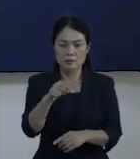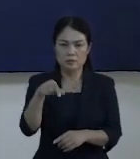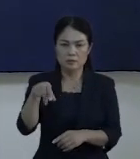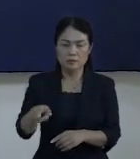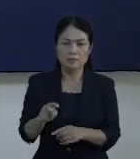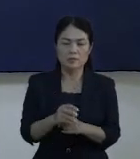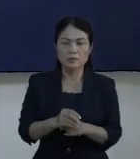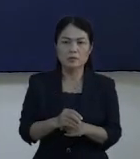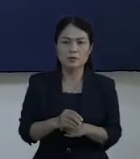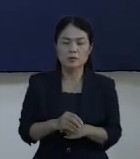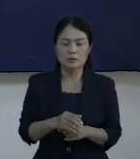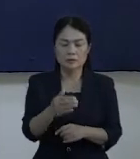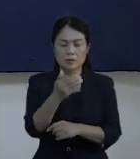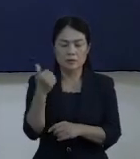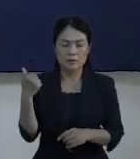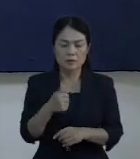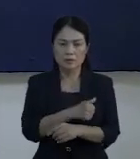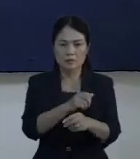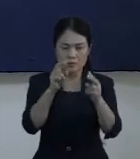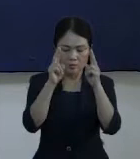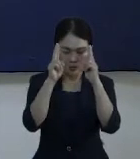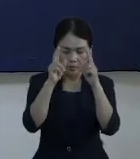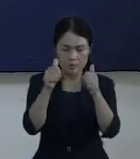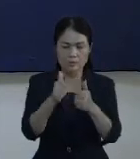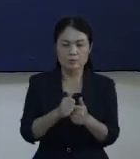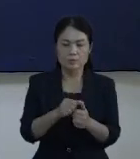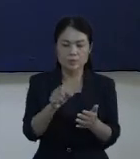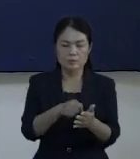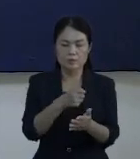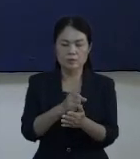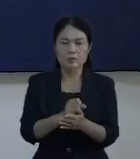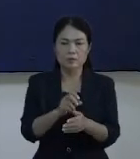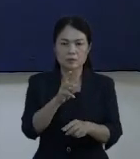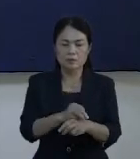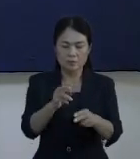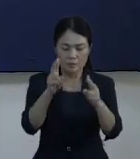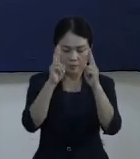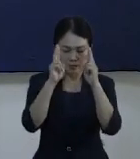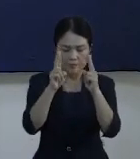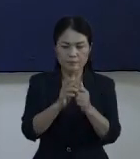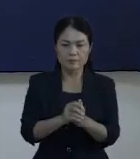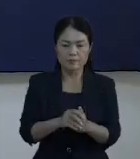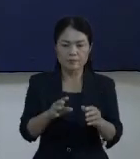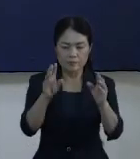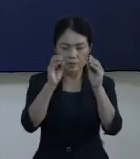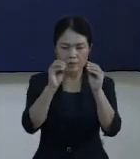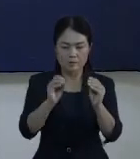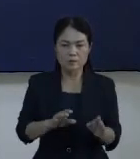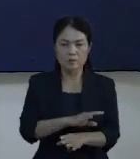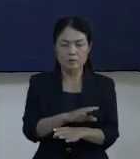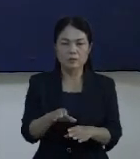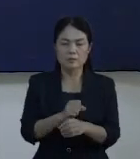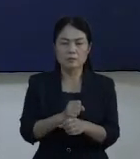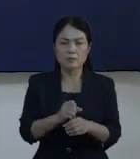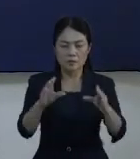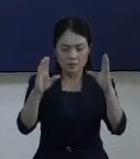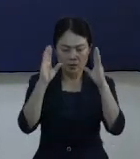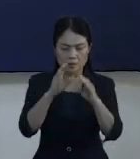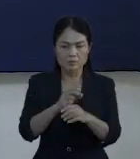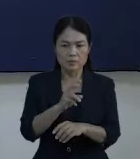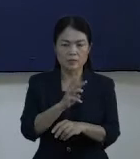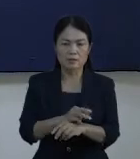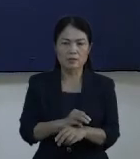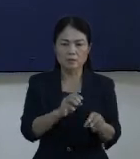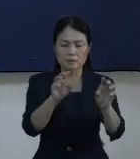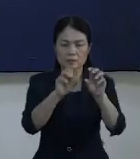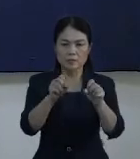tu đây để chuồn sán và khi hạ tầm po bỏ cứ xuống ở rốn cô Cambodia YouTube Facebook nước po ở rốn